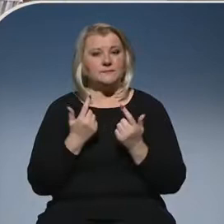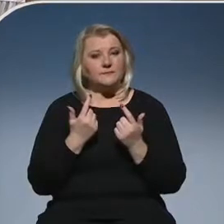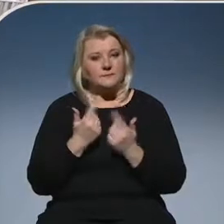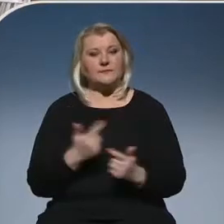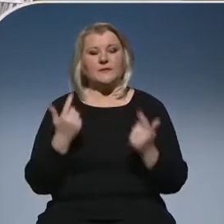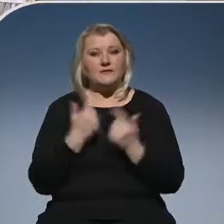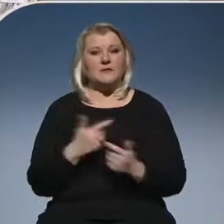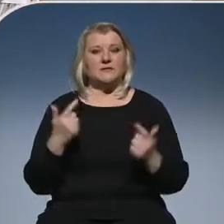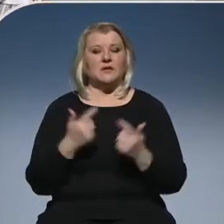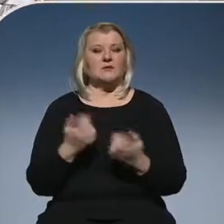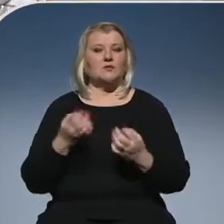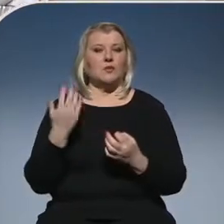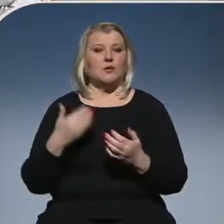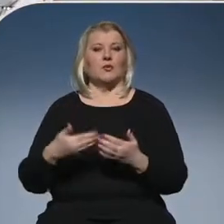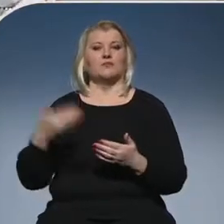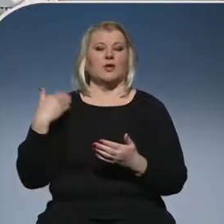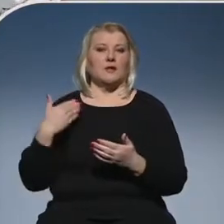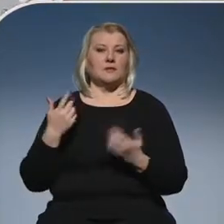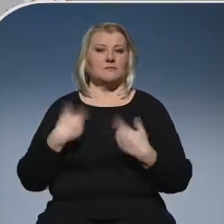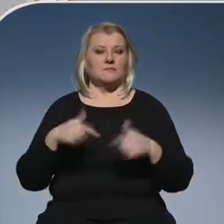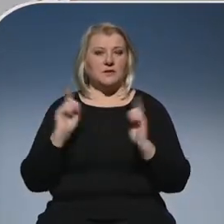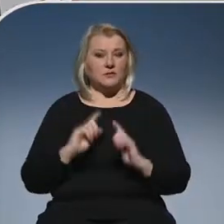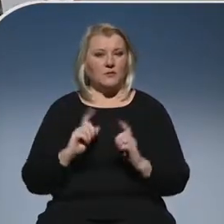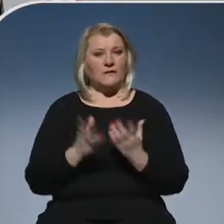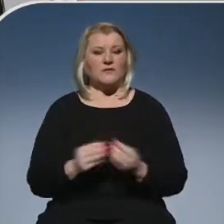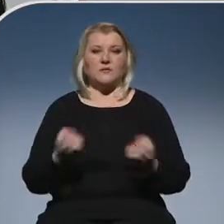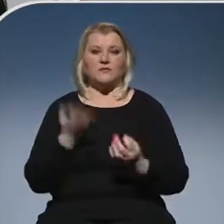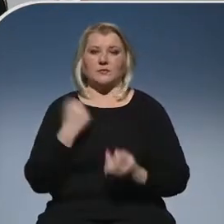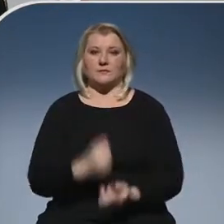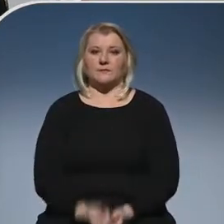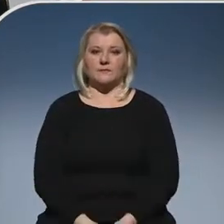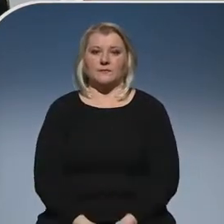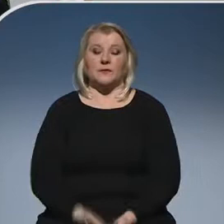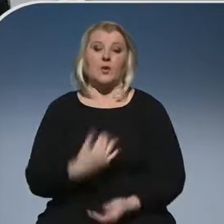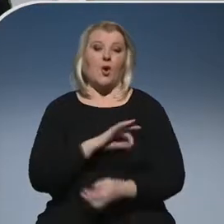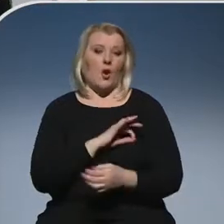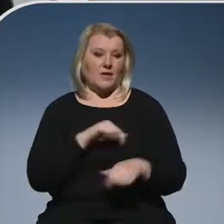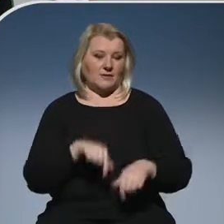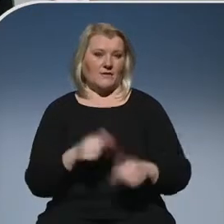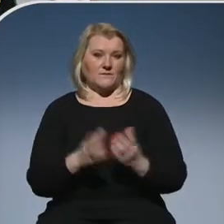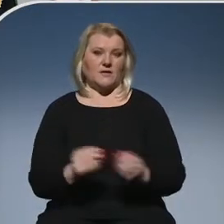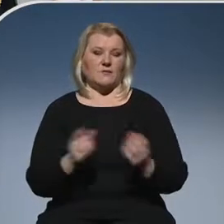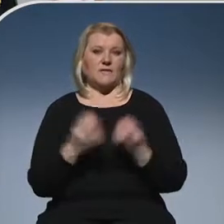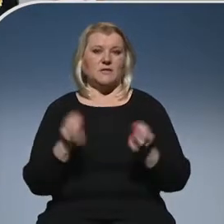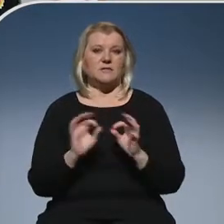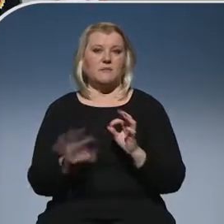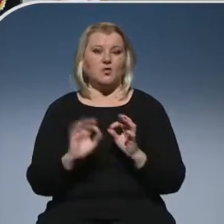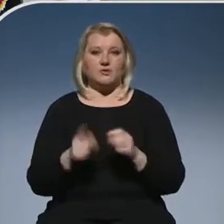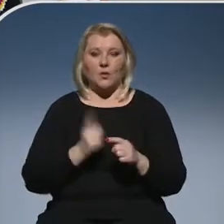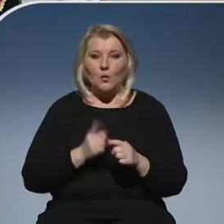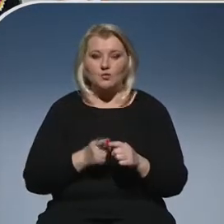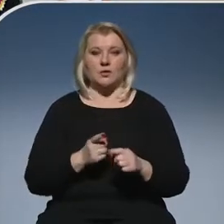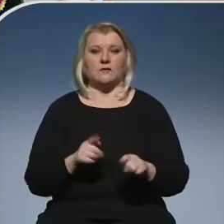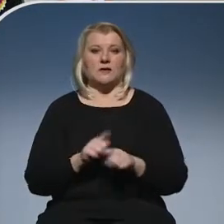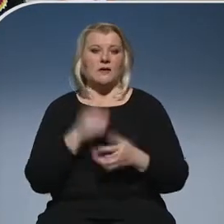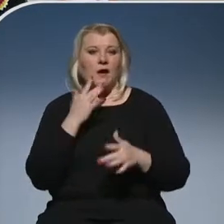to, o čem jste tady mluvili, nebo váš kolega tady mluvil minule. Tak kolega posledně mluvil o spořících účtech, o možnostech vlastně